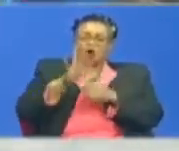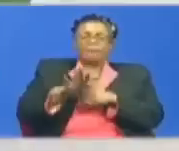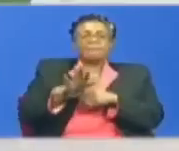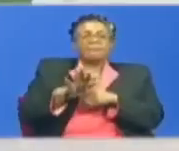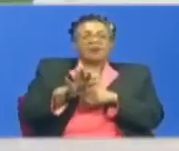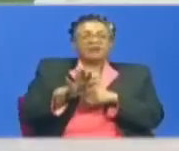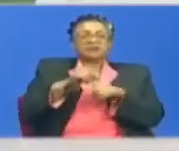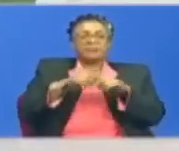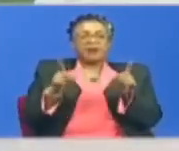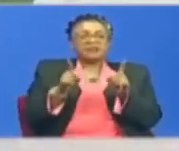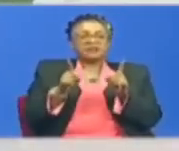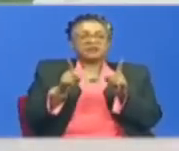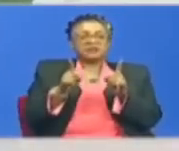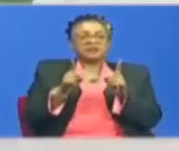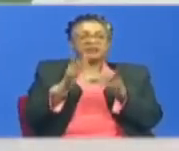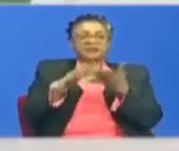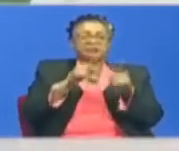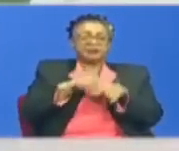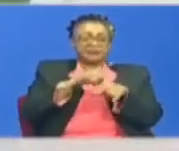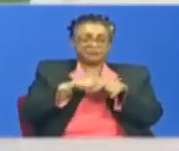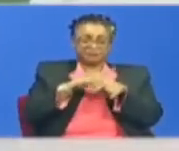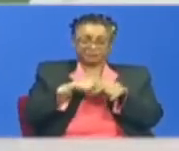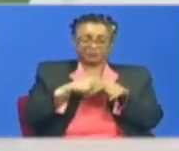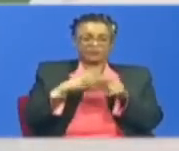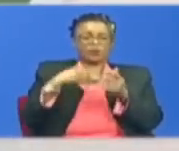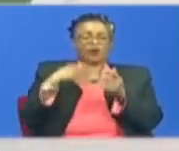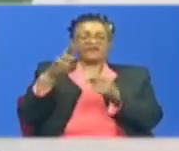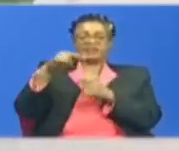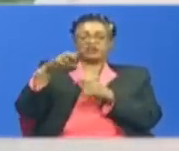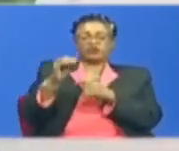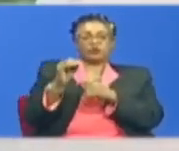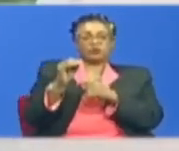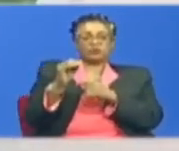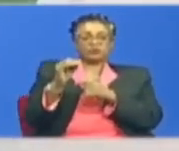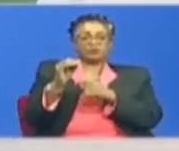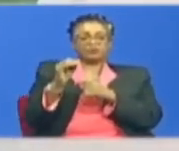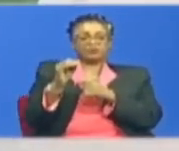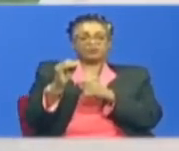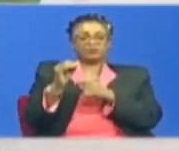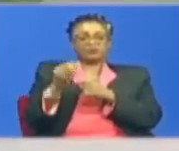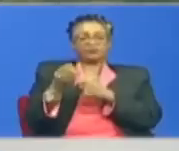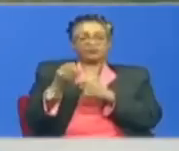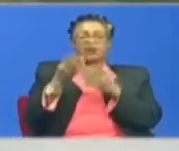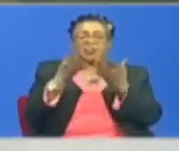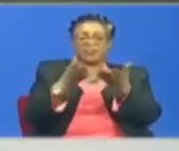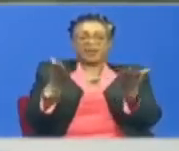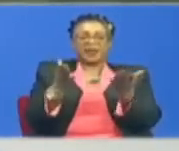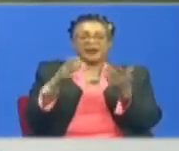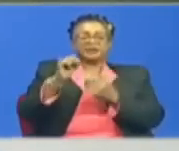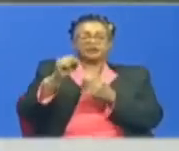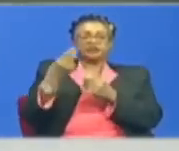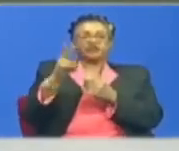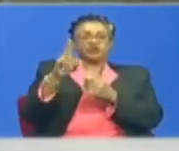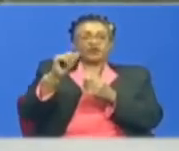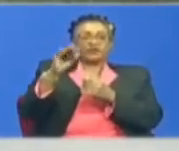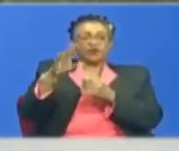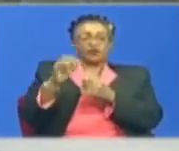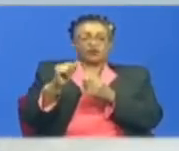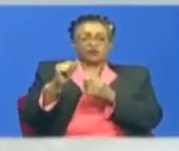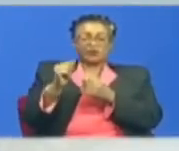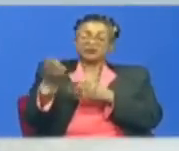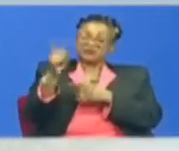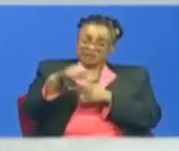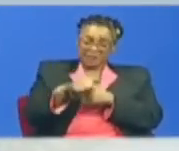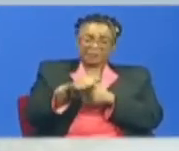but at times so kuna NGO fulani ilikuwa imekam huko mtaani inajiita Shofco ilikam